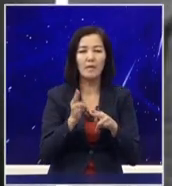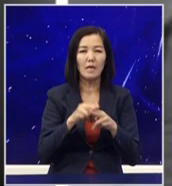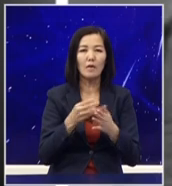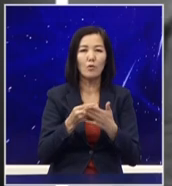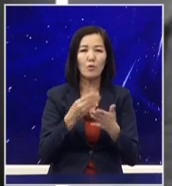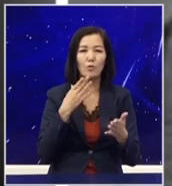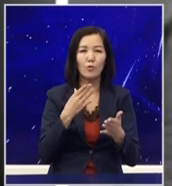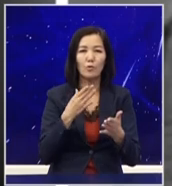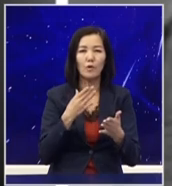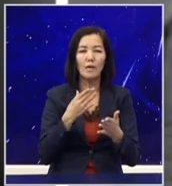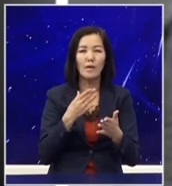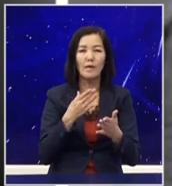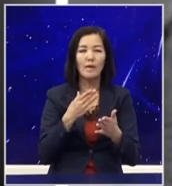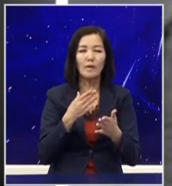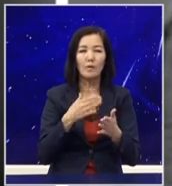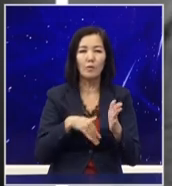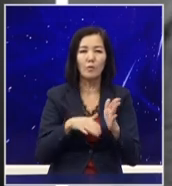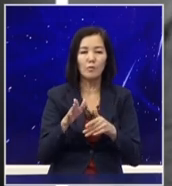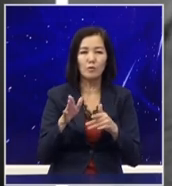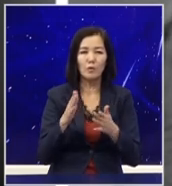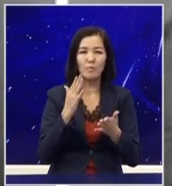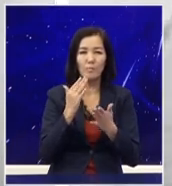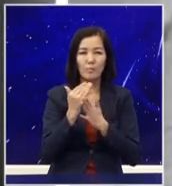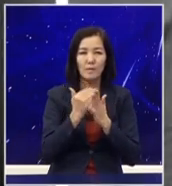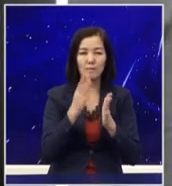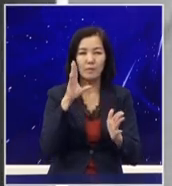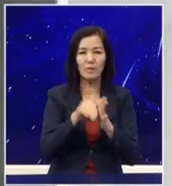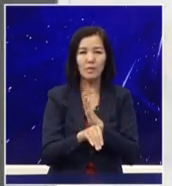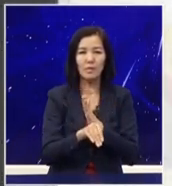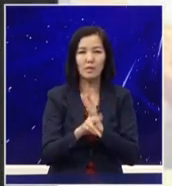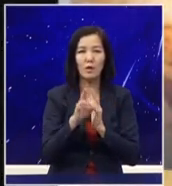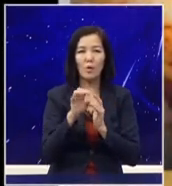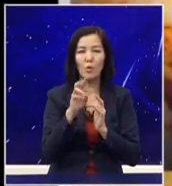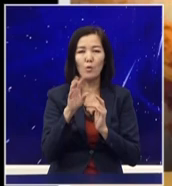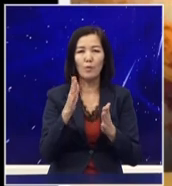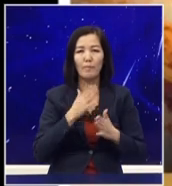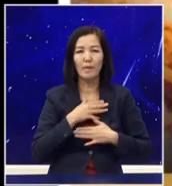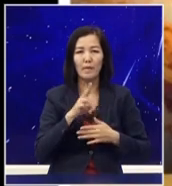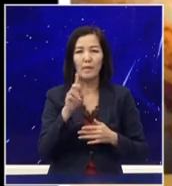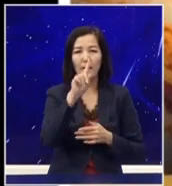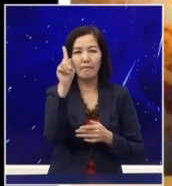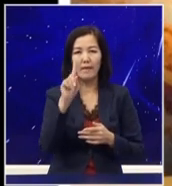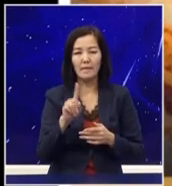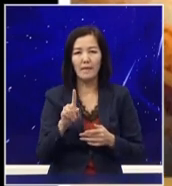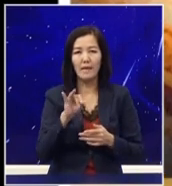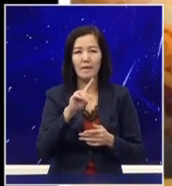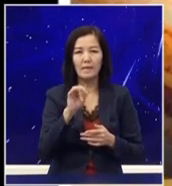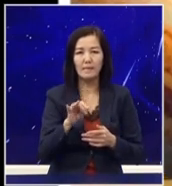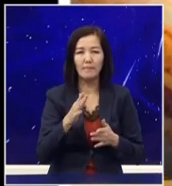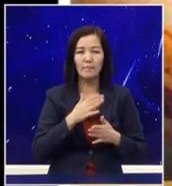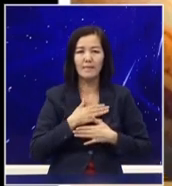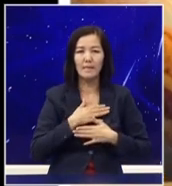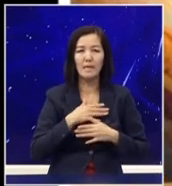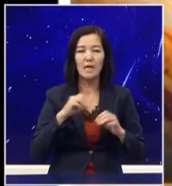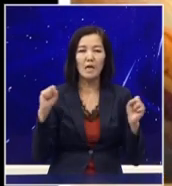туындылары да көш бастап тұр. Оралхан Бөкейдің «Құлыным менің», «Найзағай ізі», «Біздің жақта қыс ұзақ» повестері мен